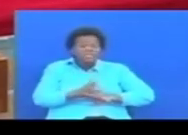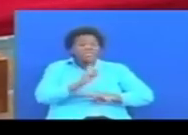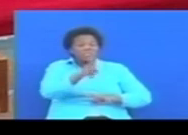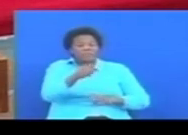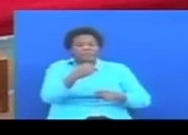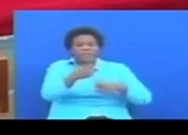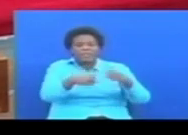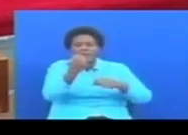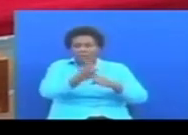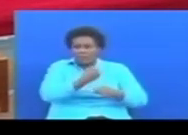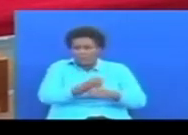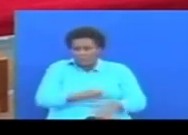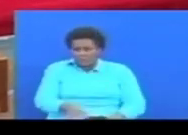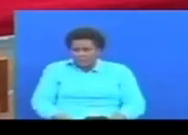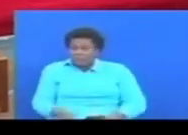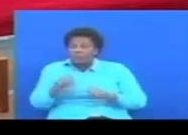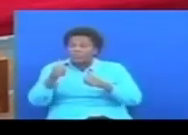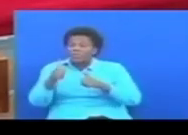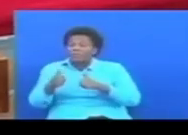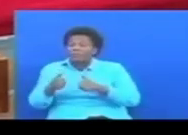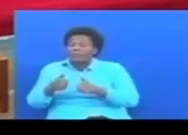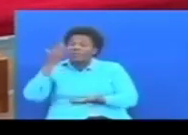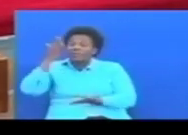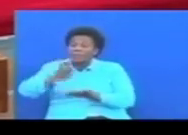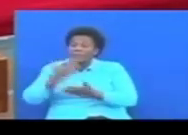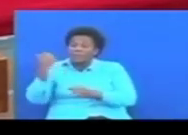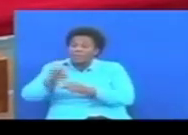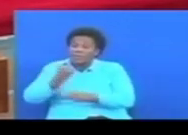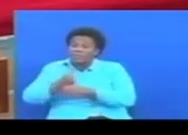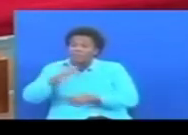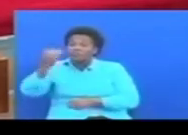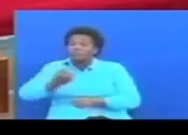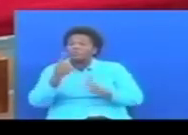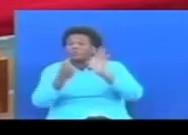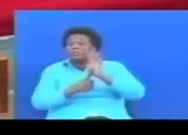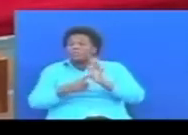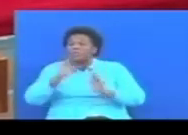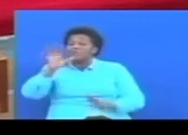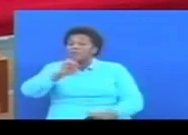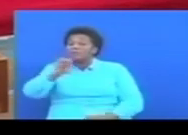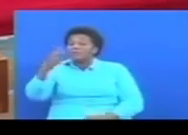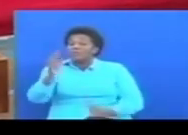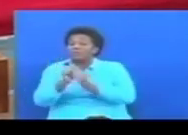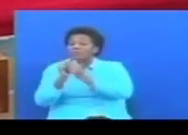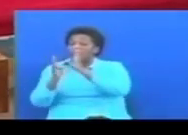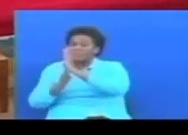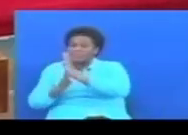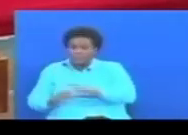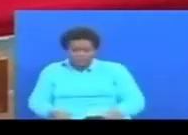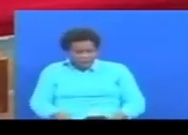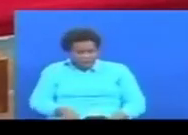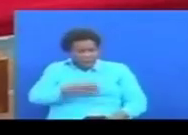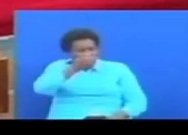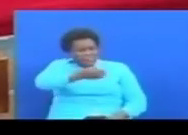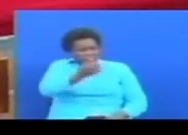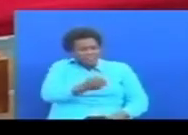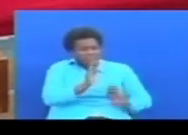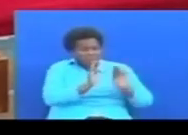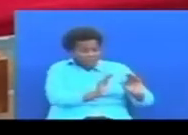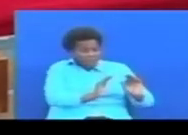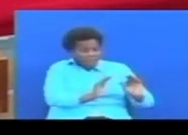Limited inatarajia kukamilisha kazi hizo mwezi Juni 2019. Vijiji vilivyobaki 33 vitafuatiwa umeme katika mzunguko wa pili